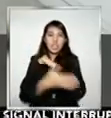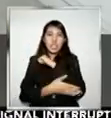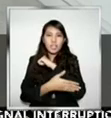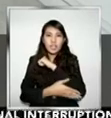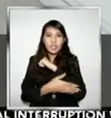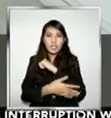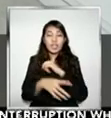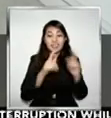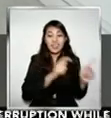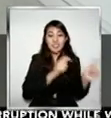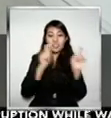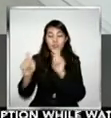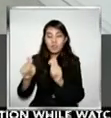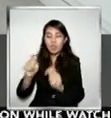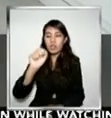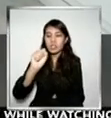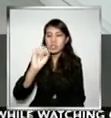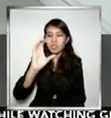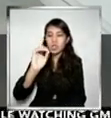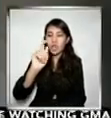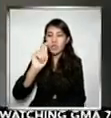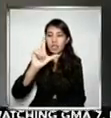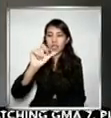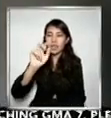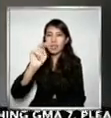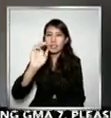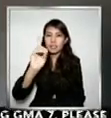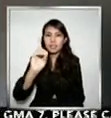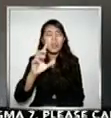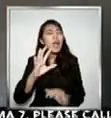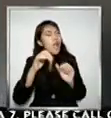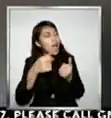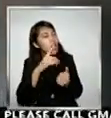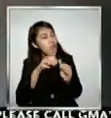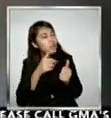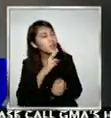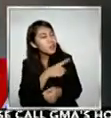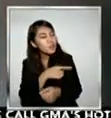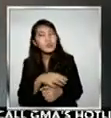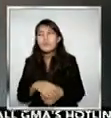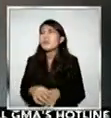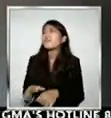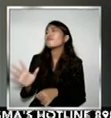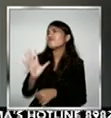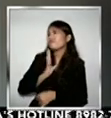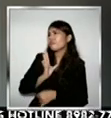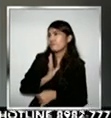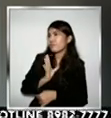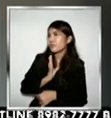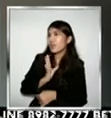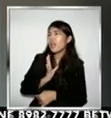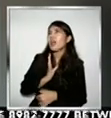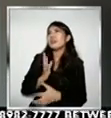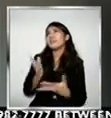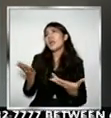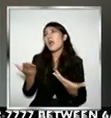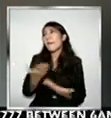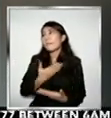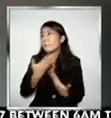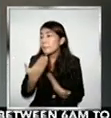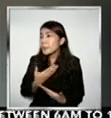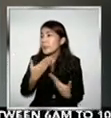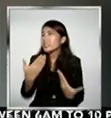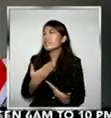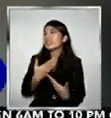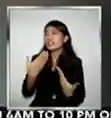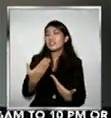Scotland. Kinumusta namin ngayon si Spencer. Okay naman po kami dito, masaya. Siyempre, kahit pa